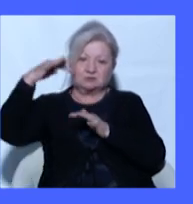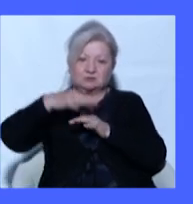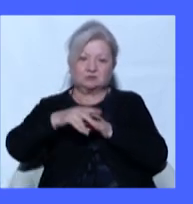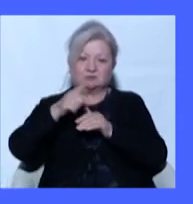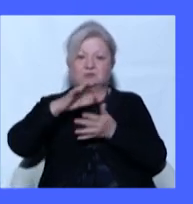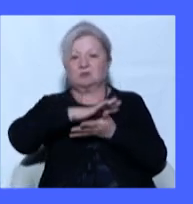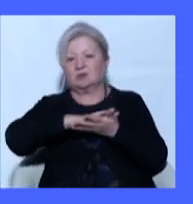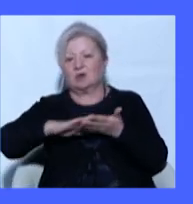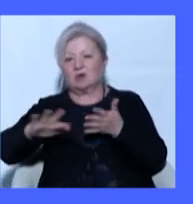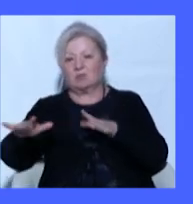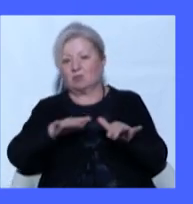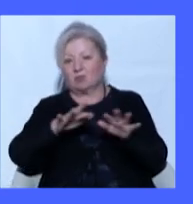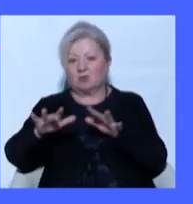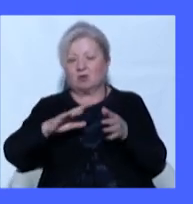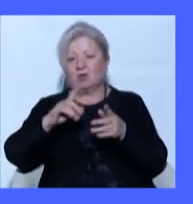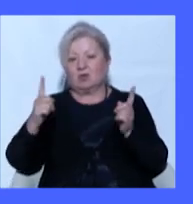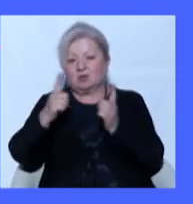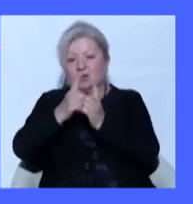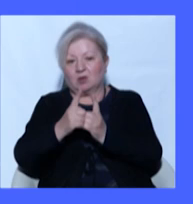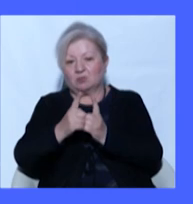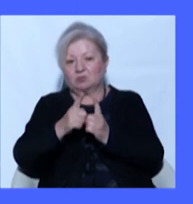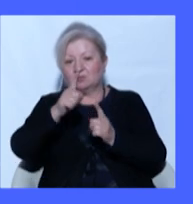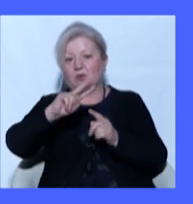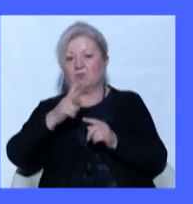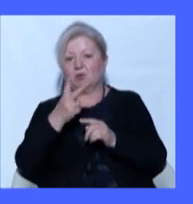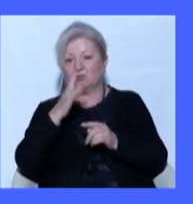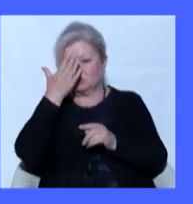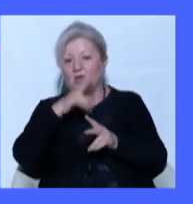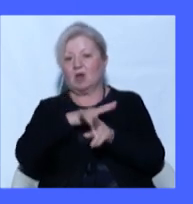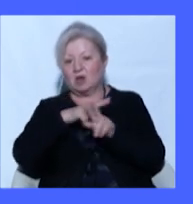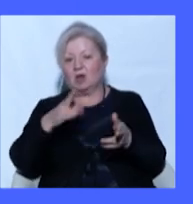აქ, 45 გრადუსითვე აირეკლება სხივი,